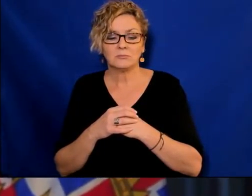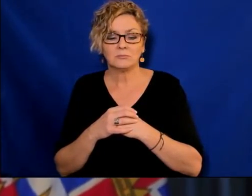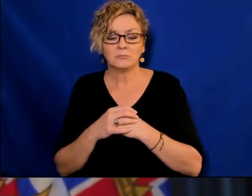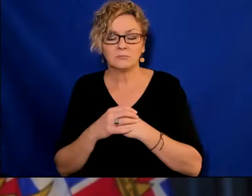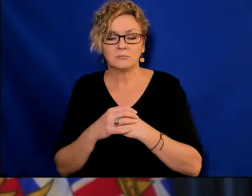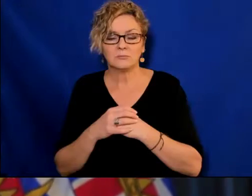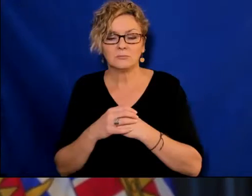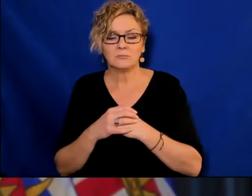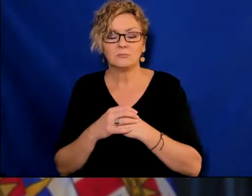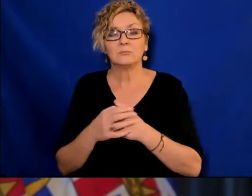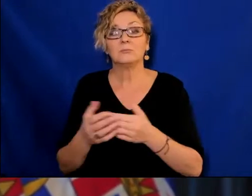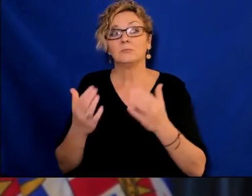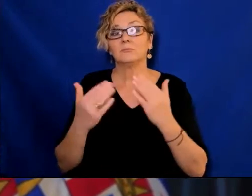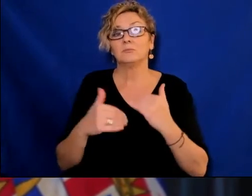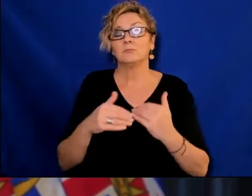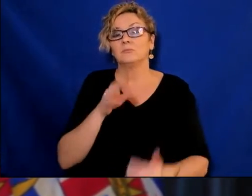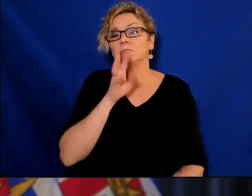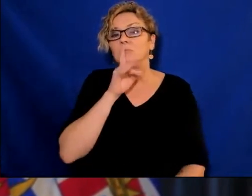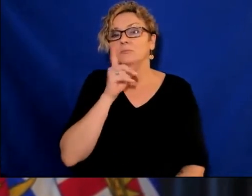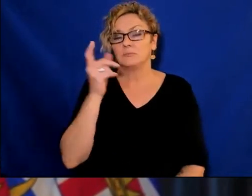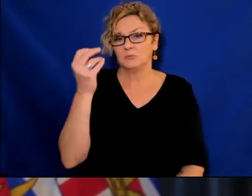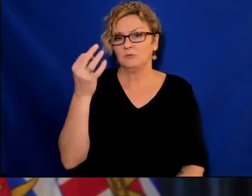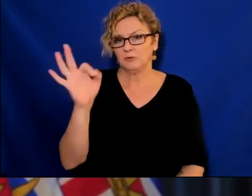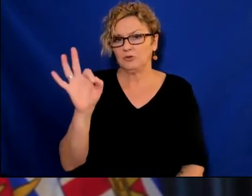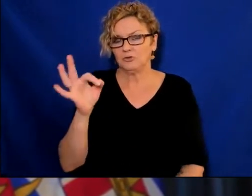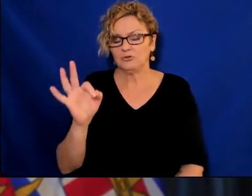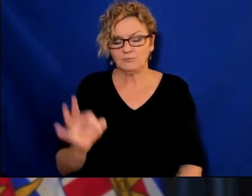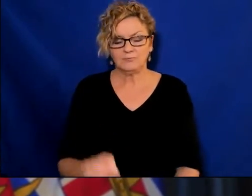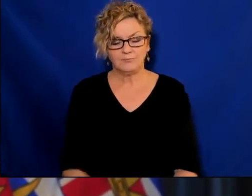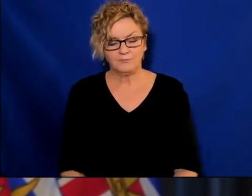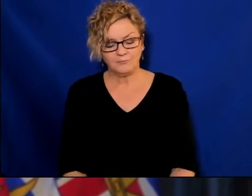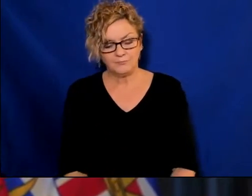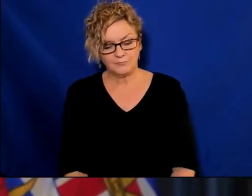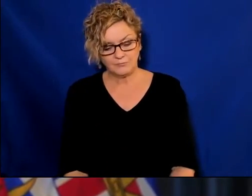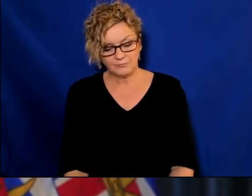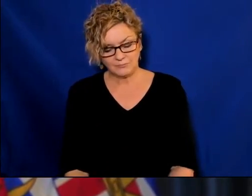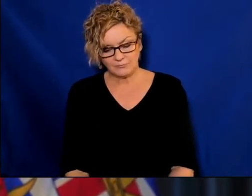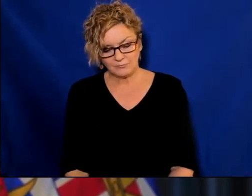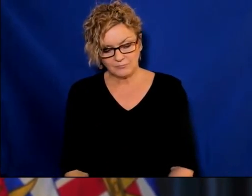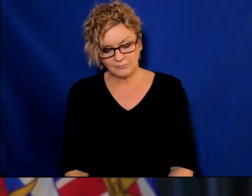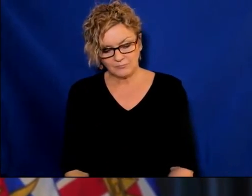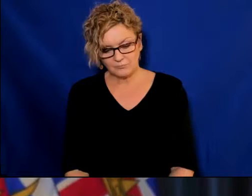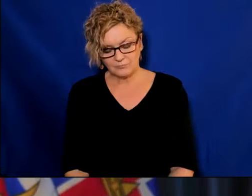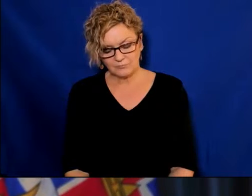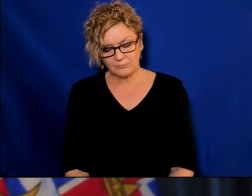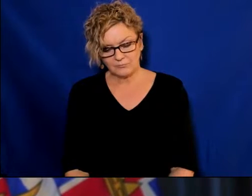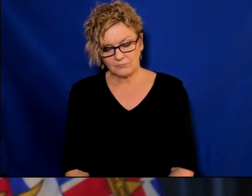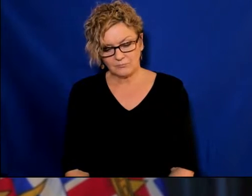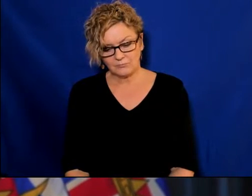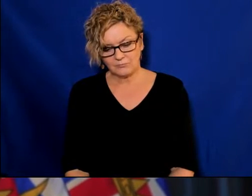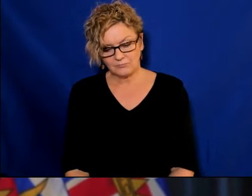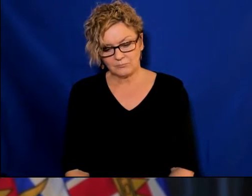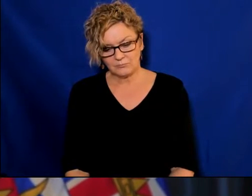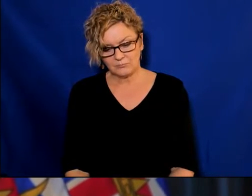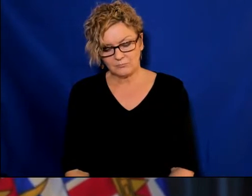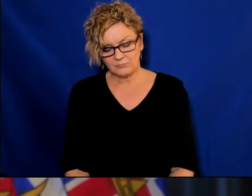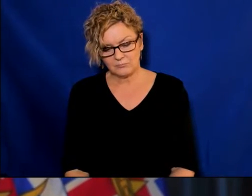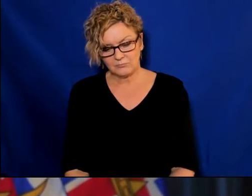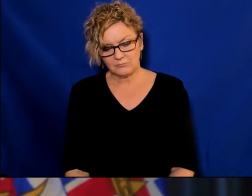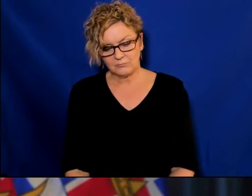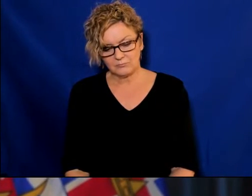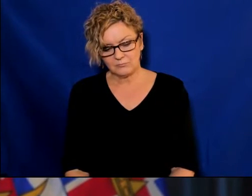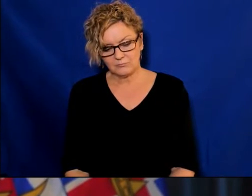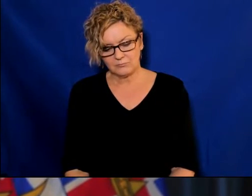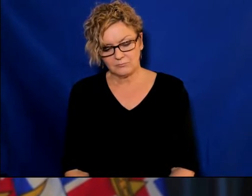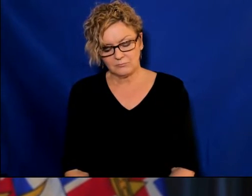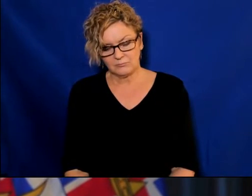Juste en français pour dire que au commencement de la pandémie, au mois de février, au mois de mars, il y avait des cas qui